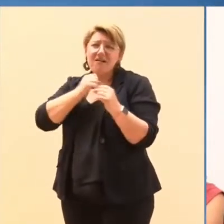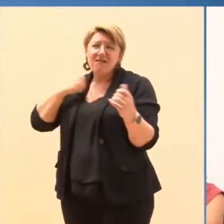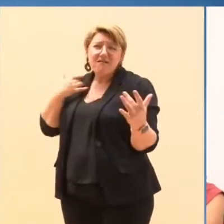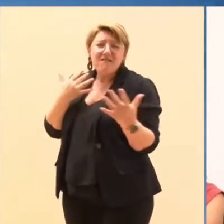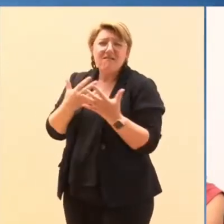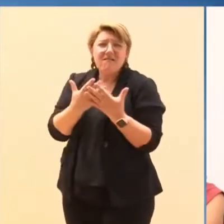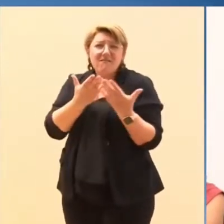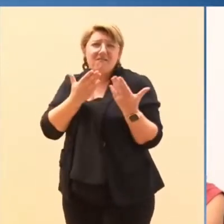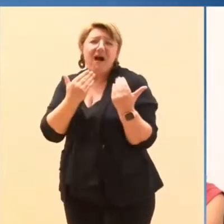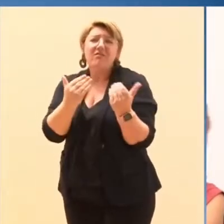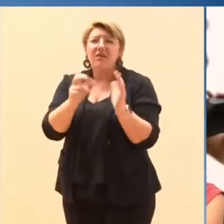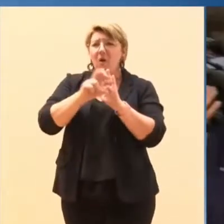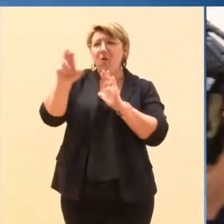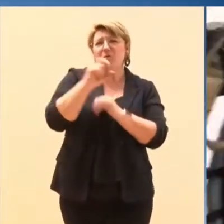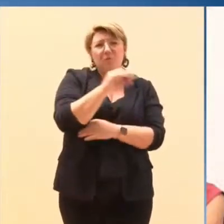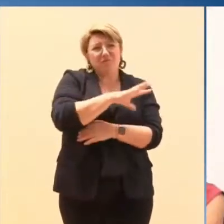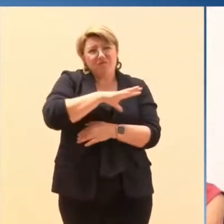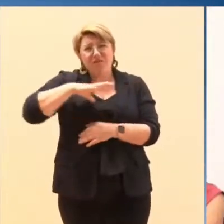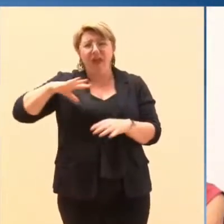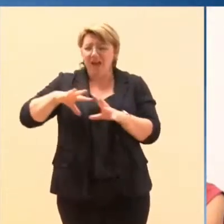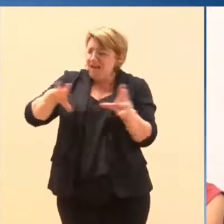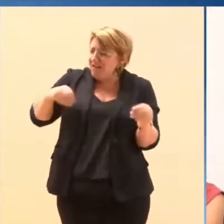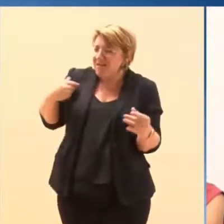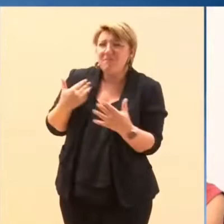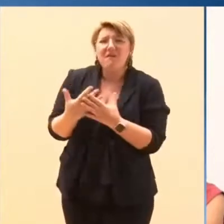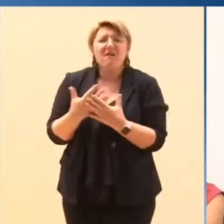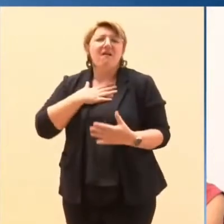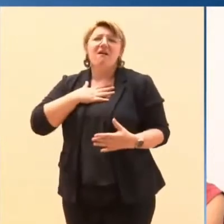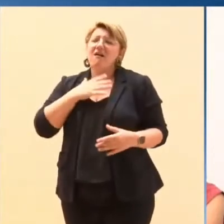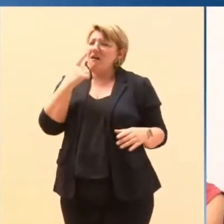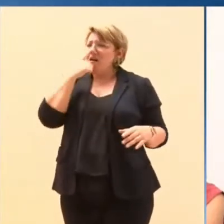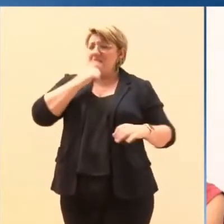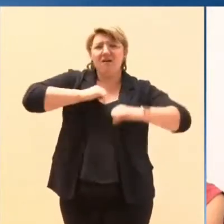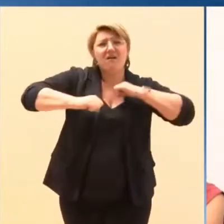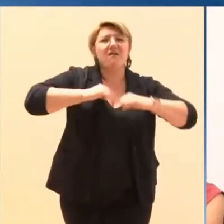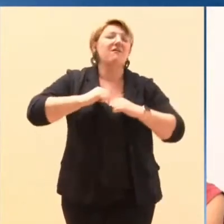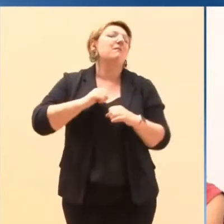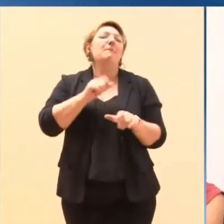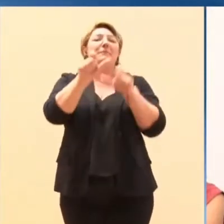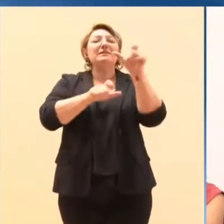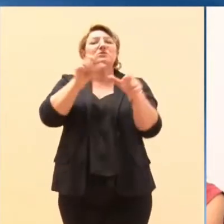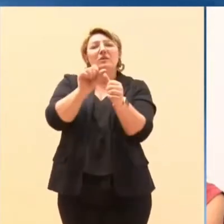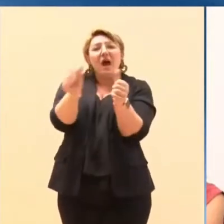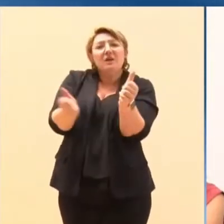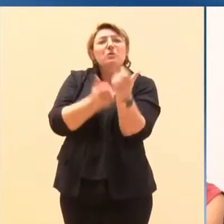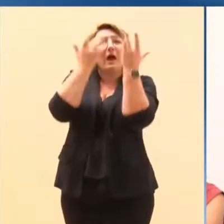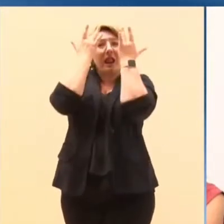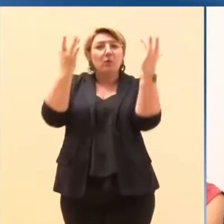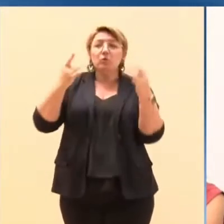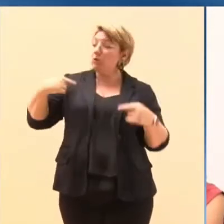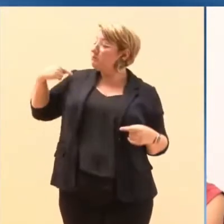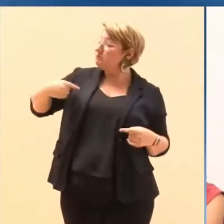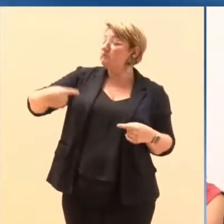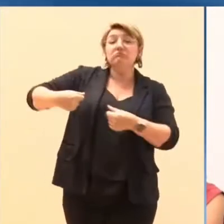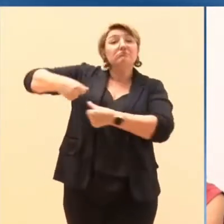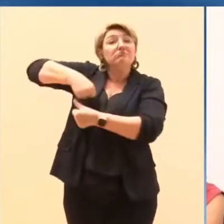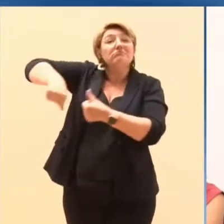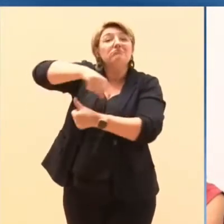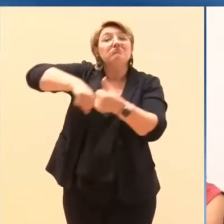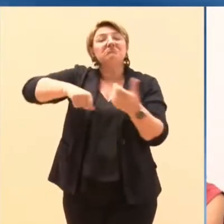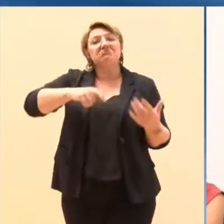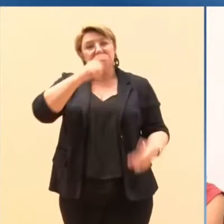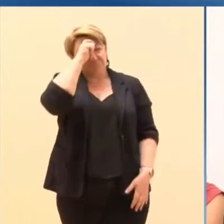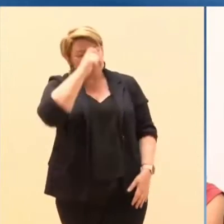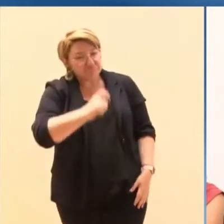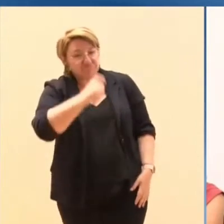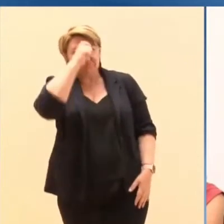des réalisations de mes équipes. Et je veux également citer, nommer les adjoints à la culture successifs qui ont travaillé à mes côtés